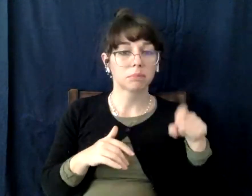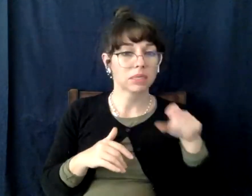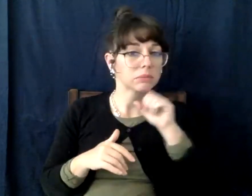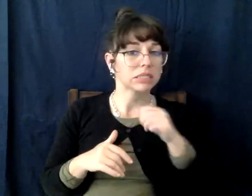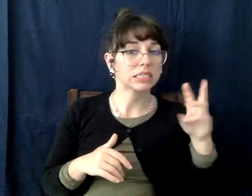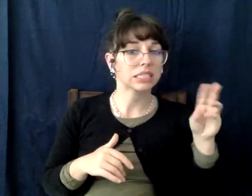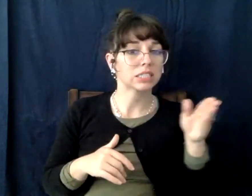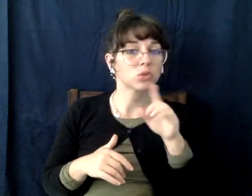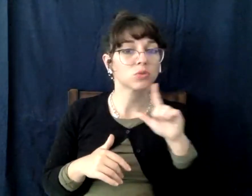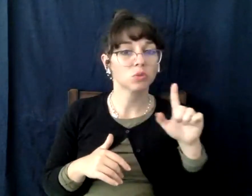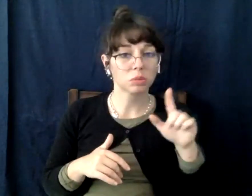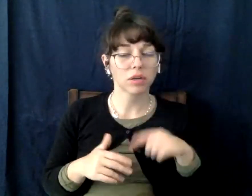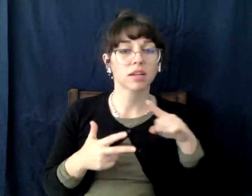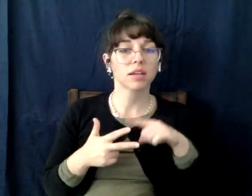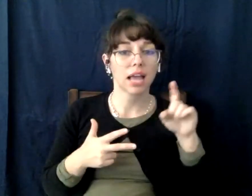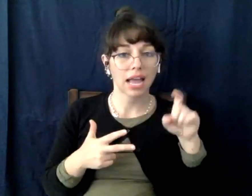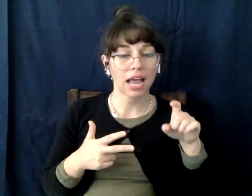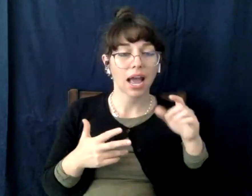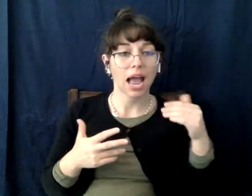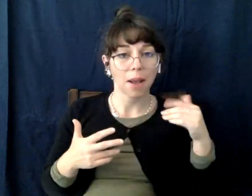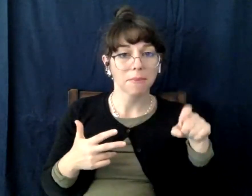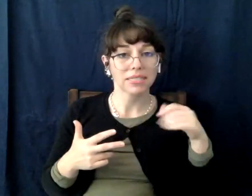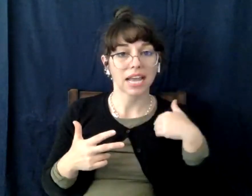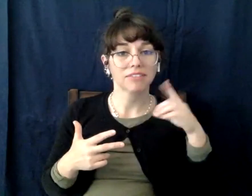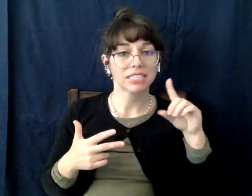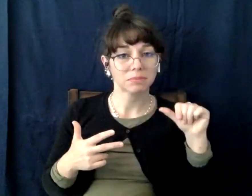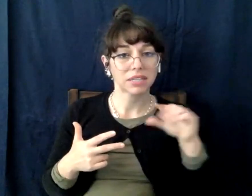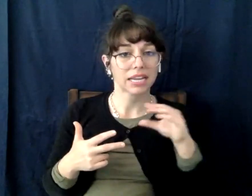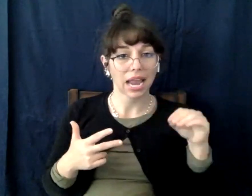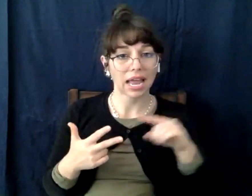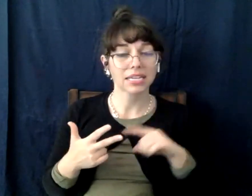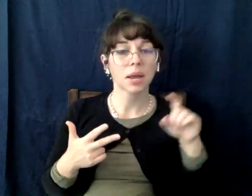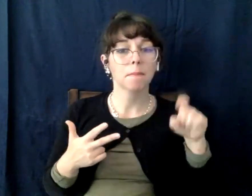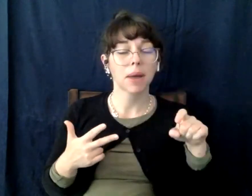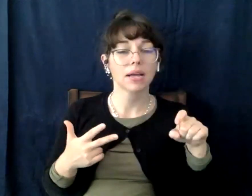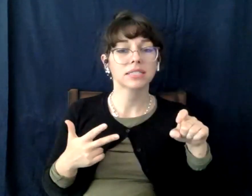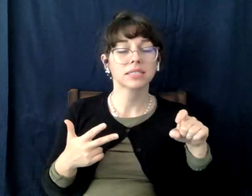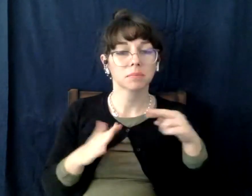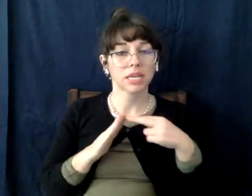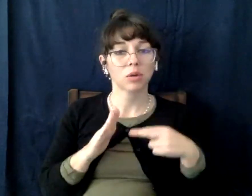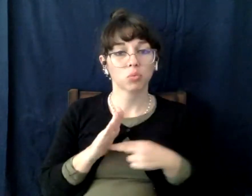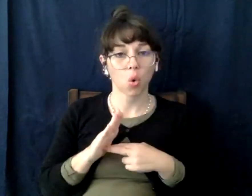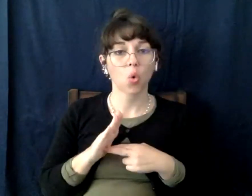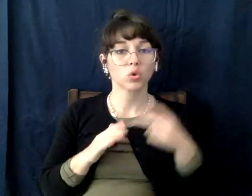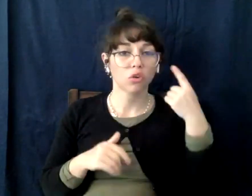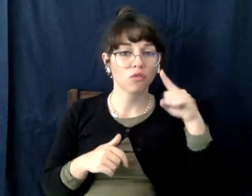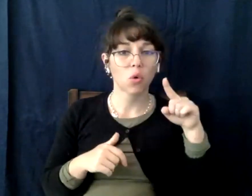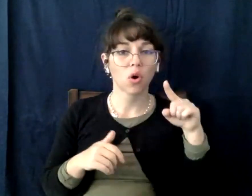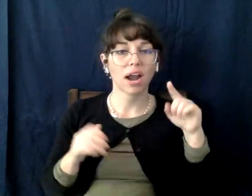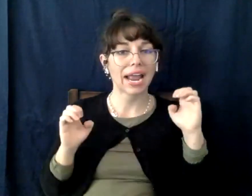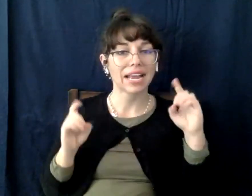age, has a disability, and also is enrolled in an educational